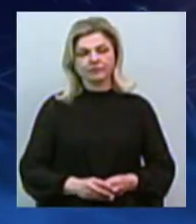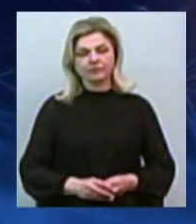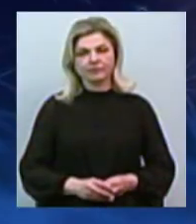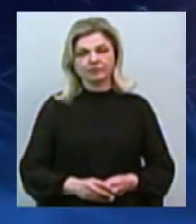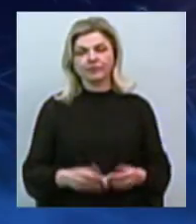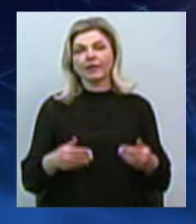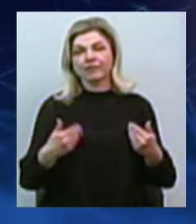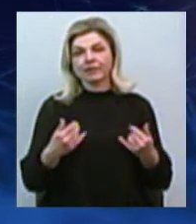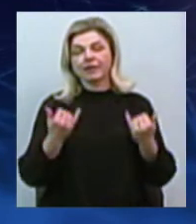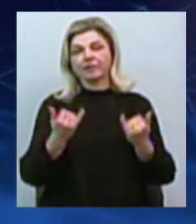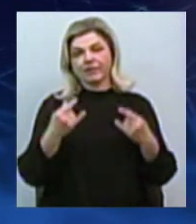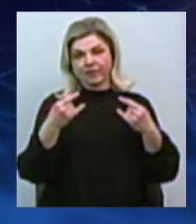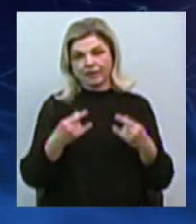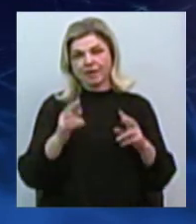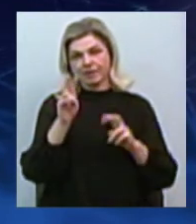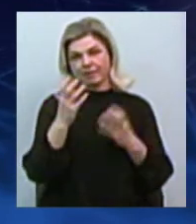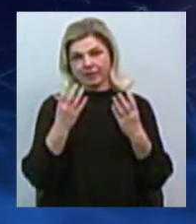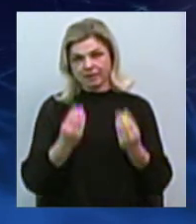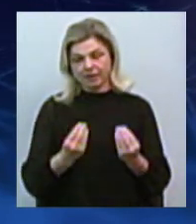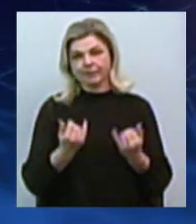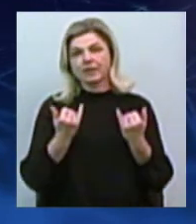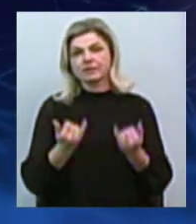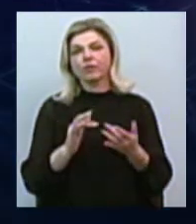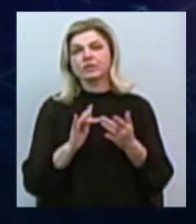Дякую за